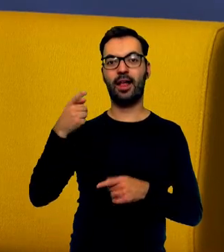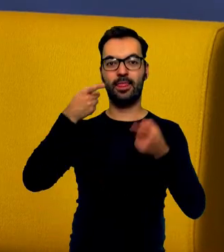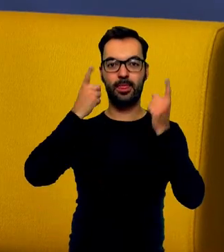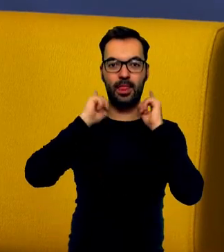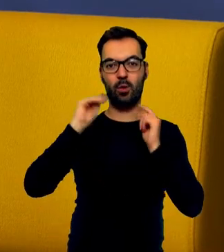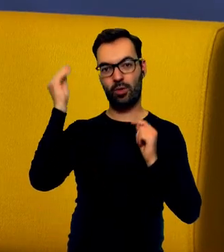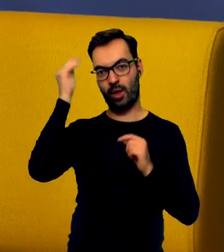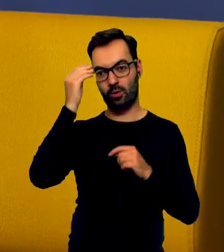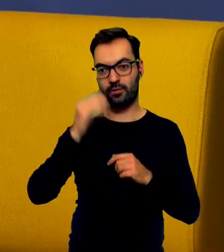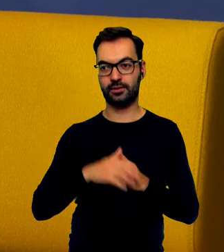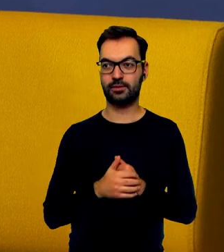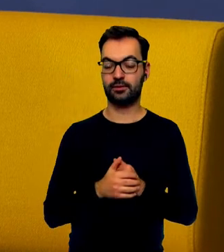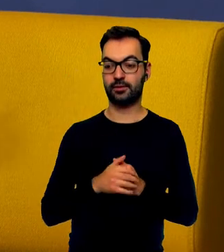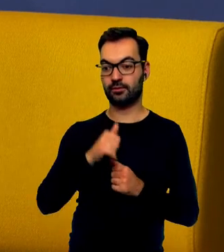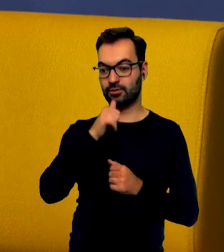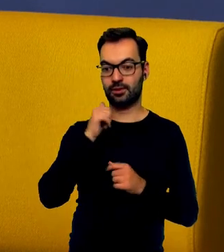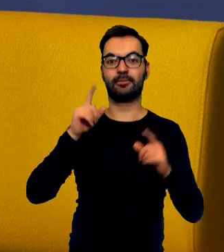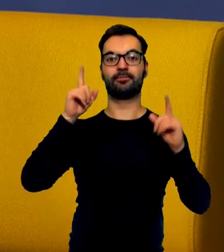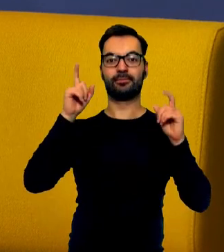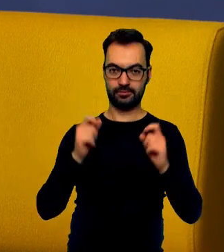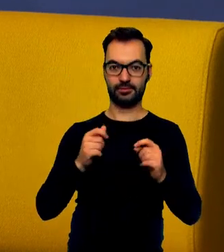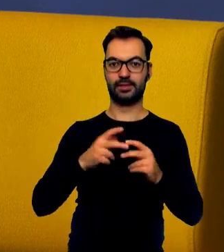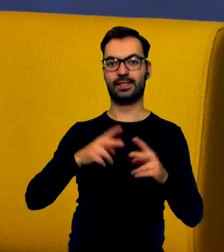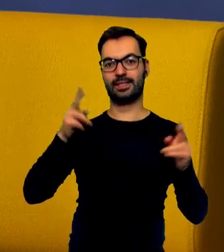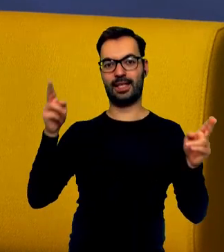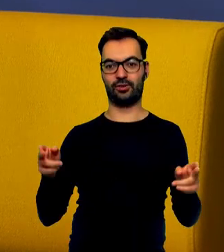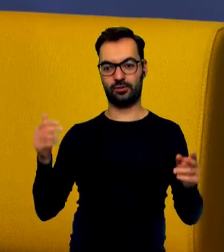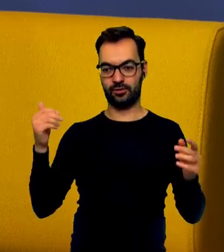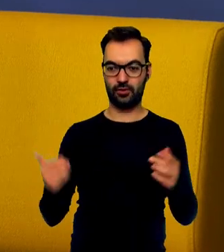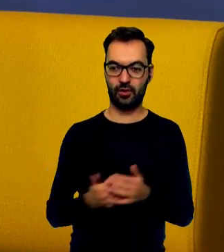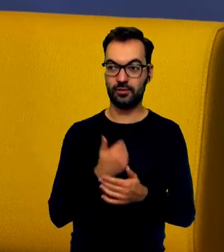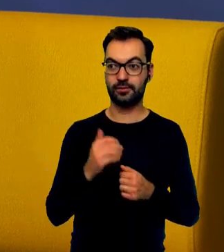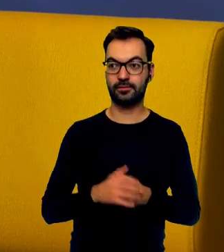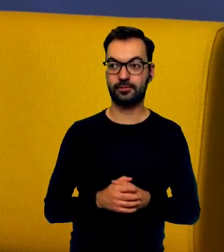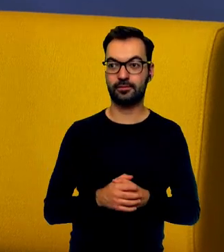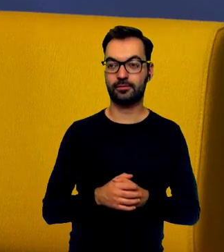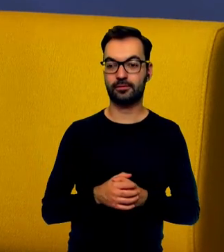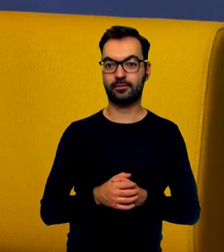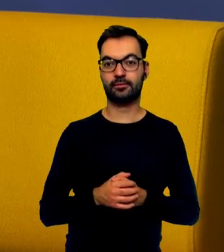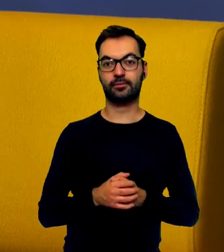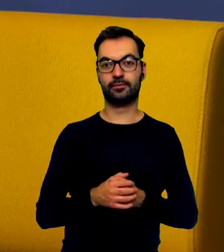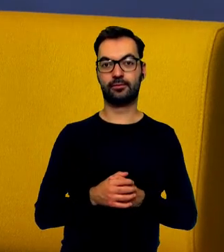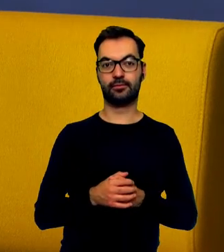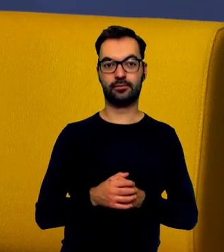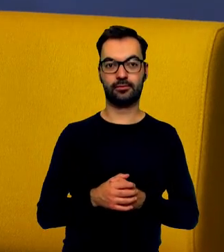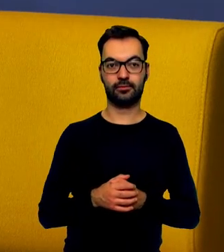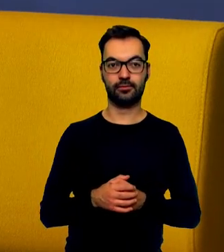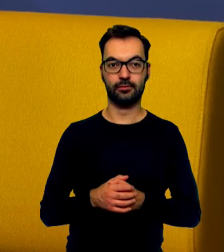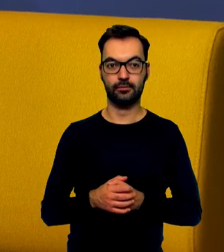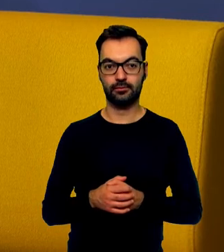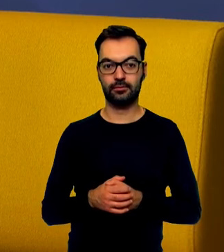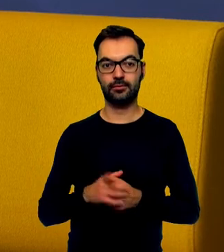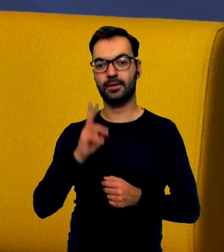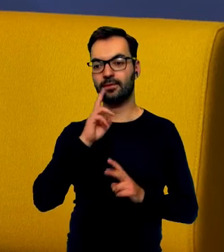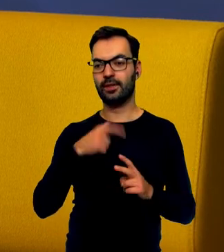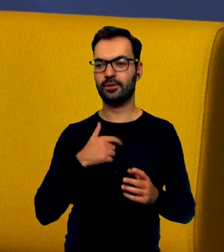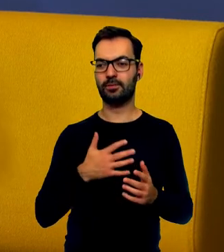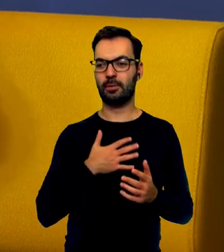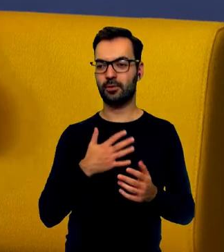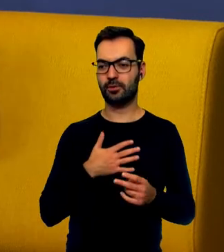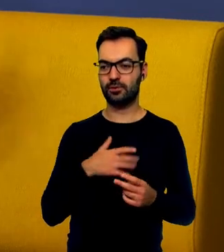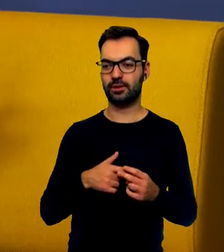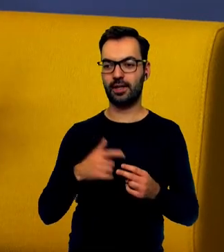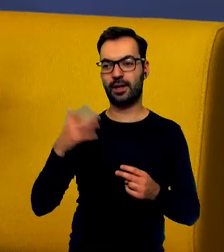znakomitym. Wczoraj zainaugurowaliśmy sezon, zresztą nowy właśnie tych spotkań. I no rzeczywiście mam poczucie, że